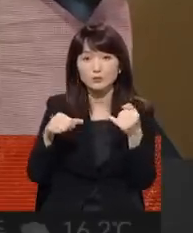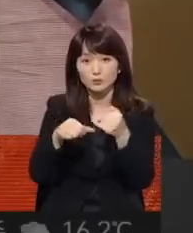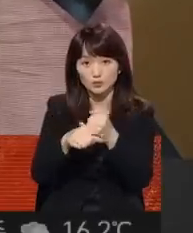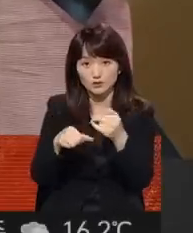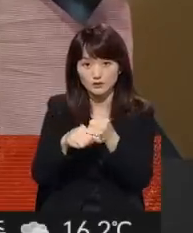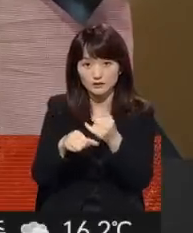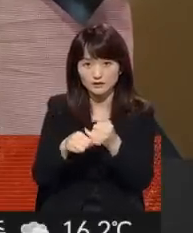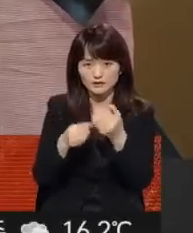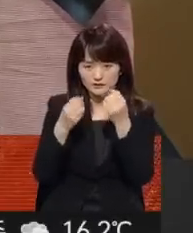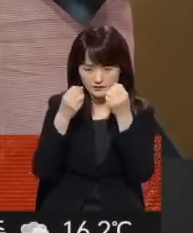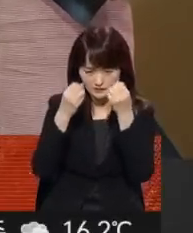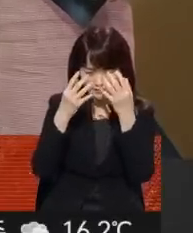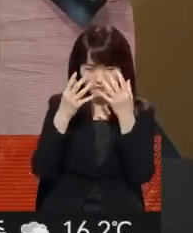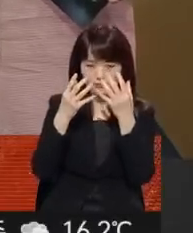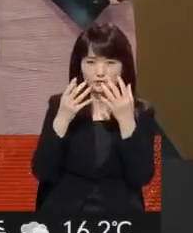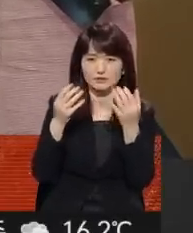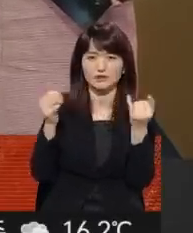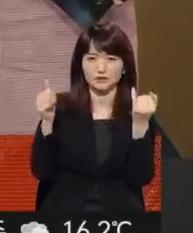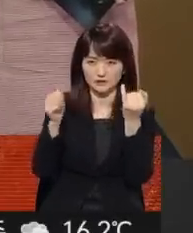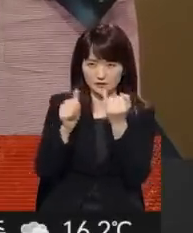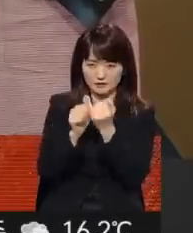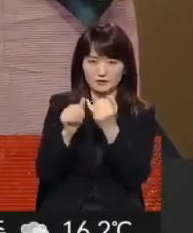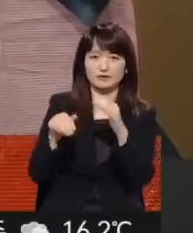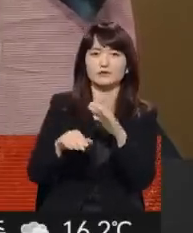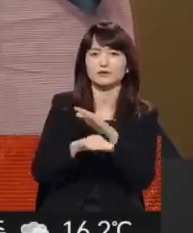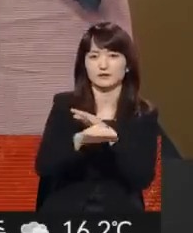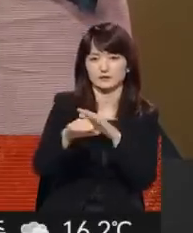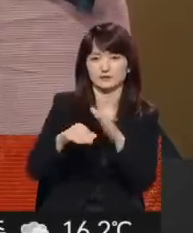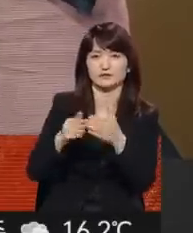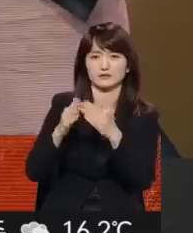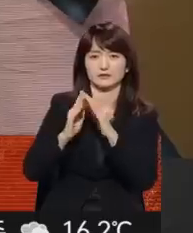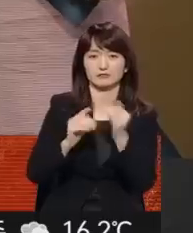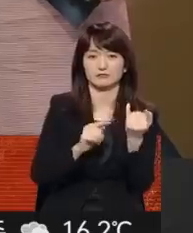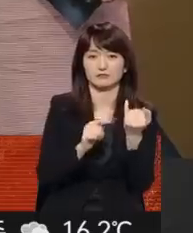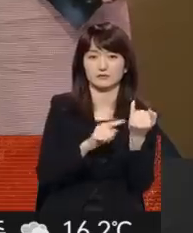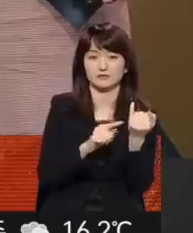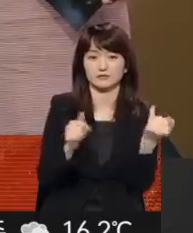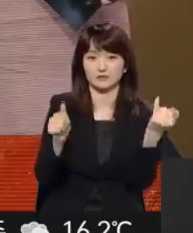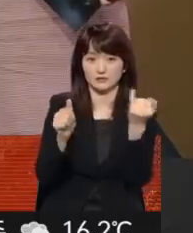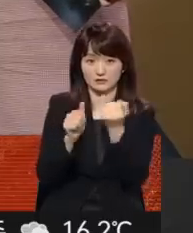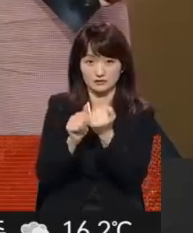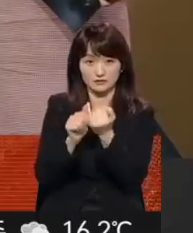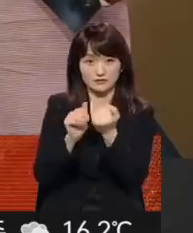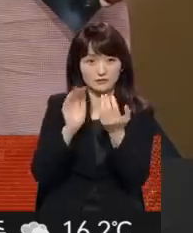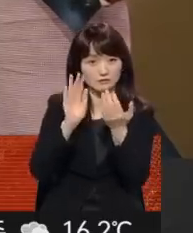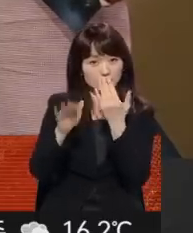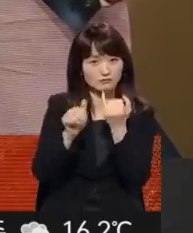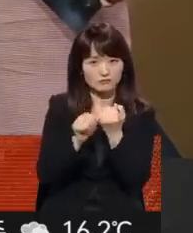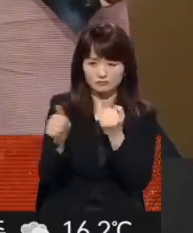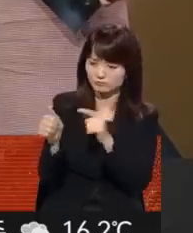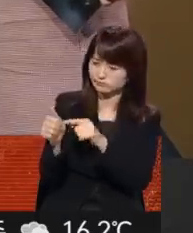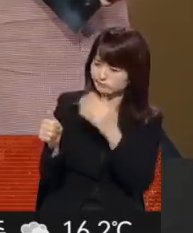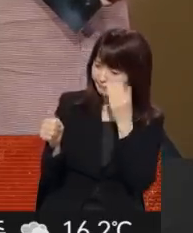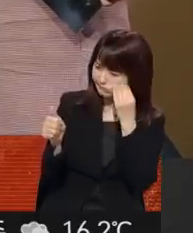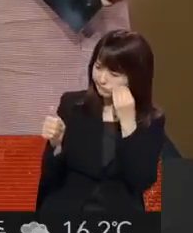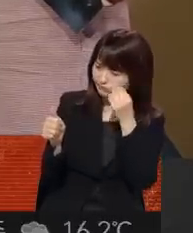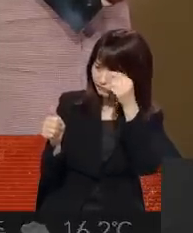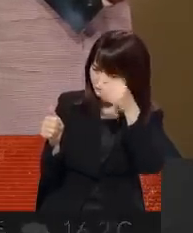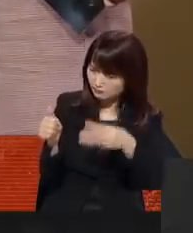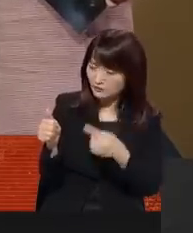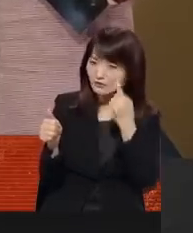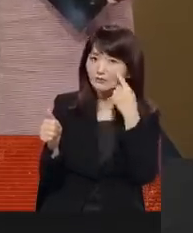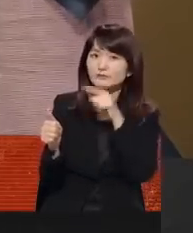끝에 새 삶을 꾸리게 됩니다 그런데 여성은 결혼 직후 남편에게서 이상한 점 몇 가지를 발견합니다